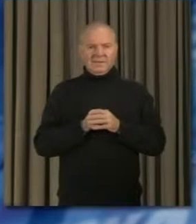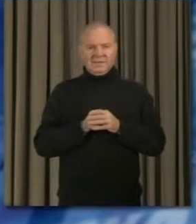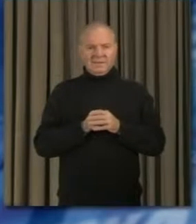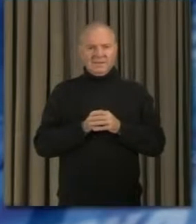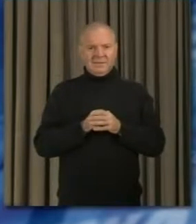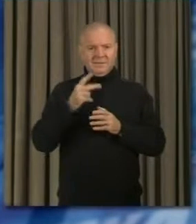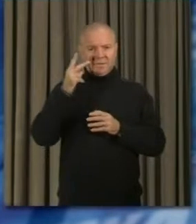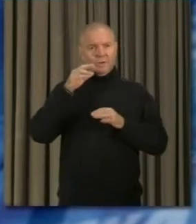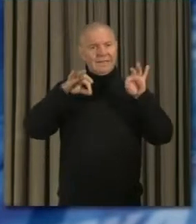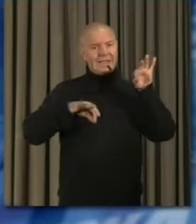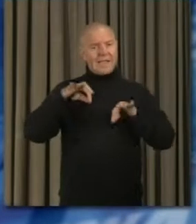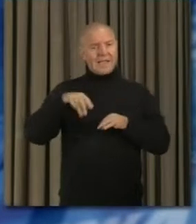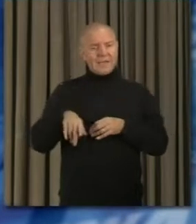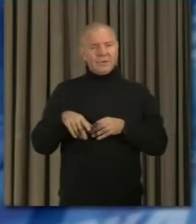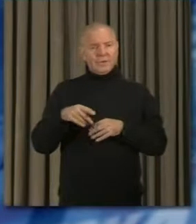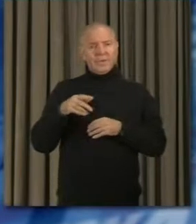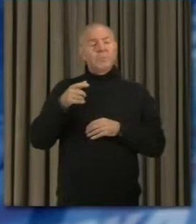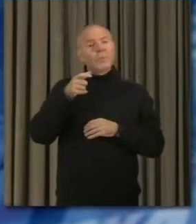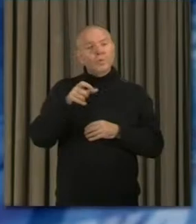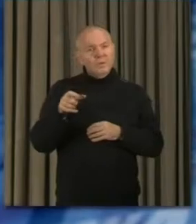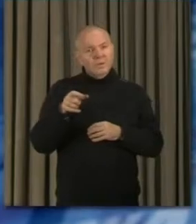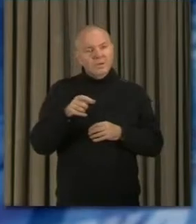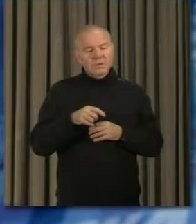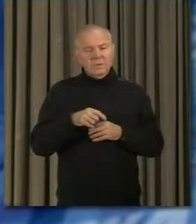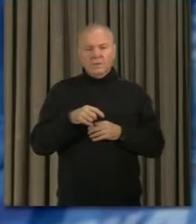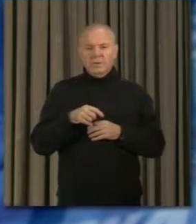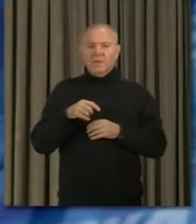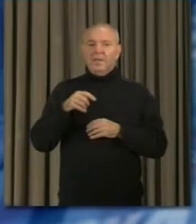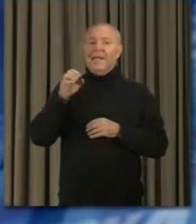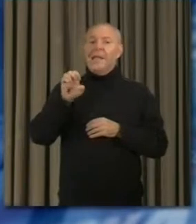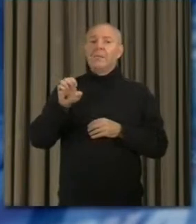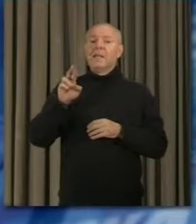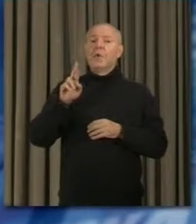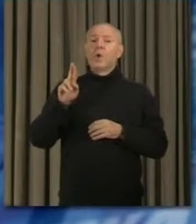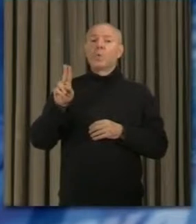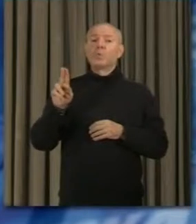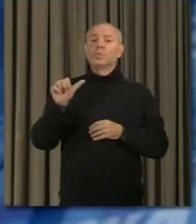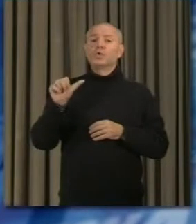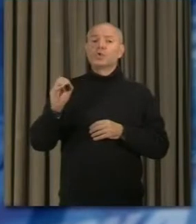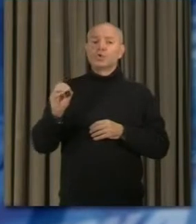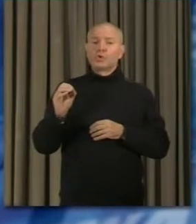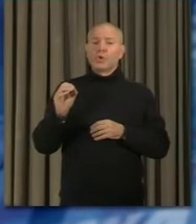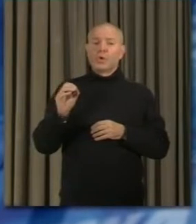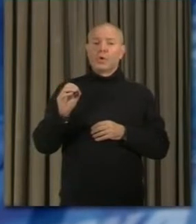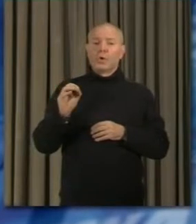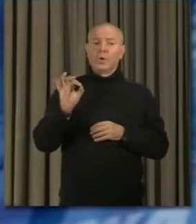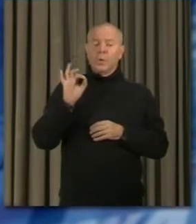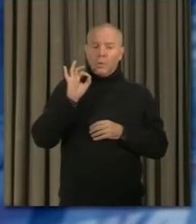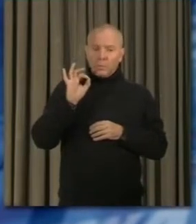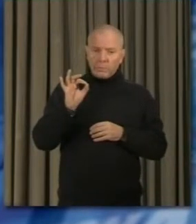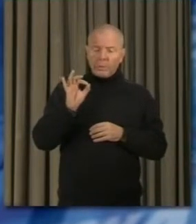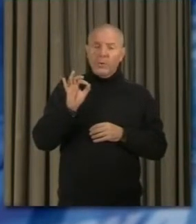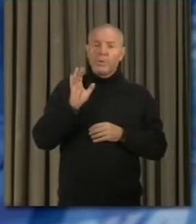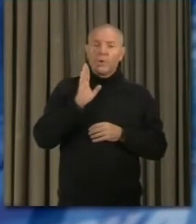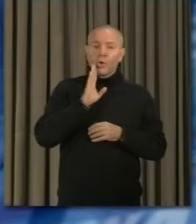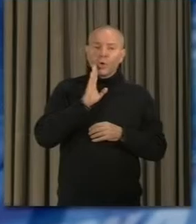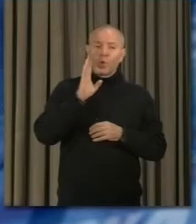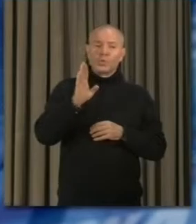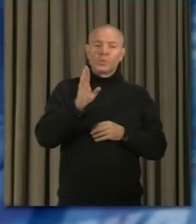rimarrà nella storia di Verbania perché Emilio Russo uno degli autori di questo spettacolo è il consulente per